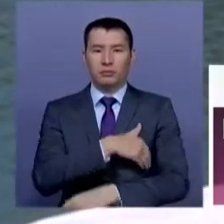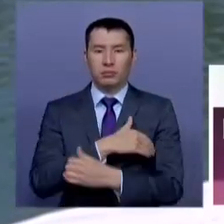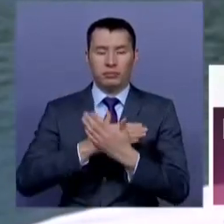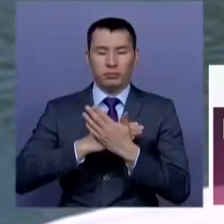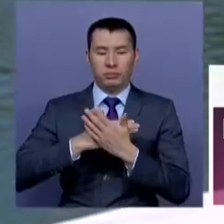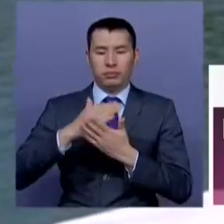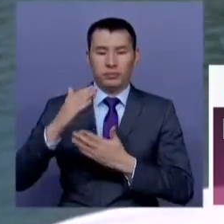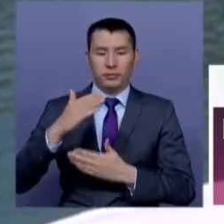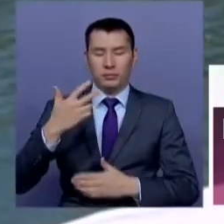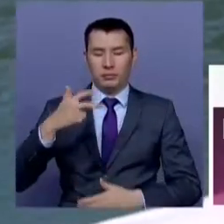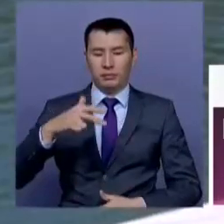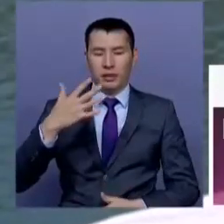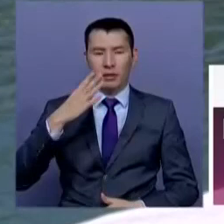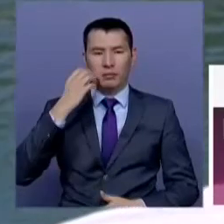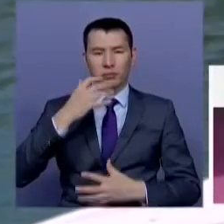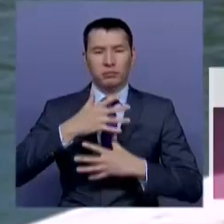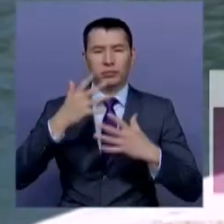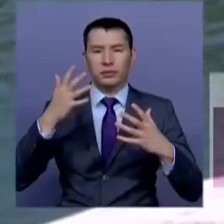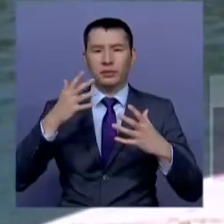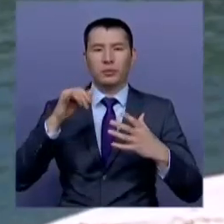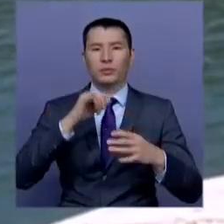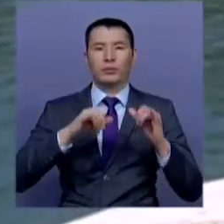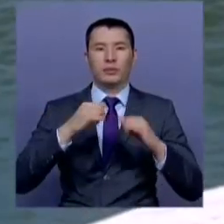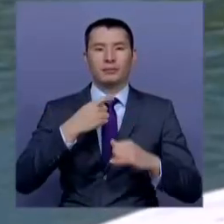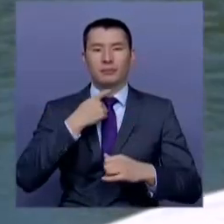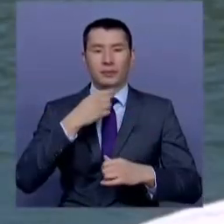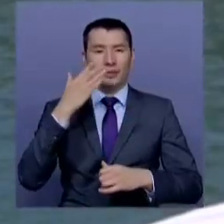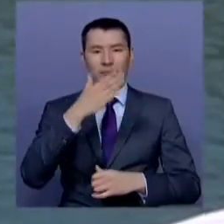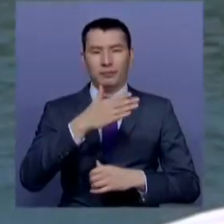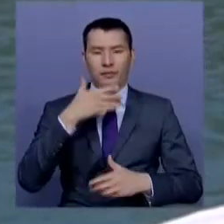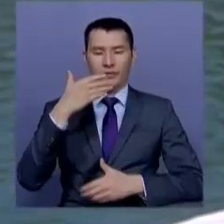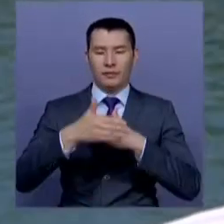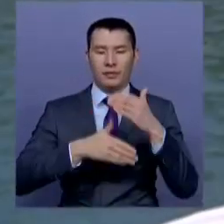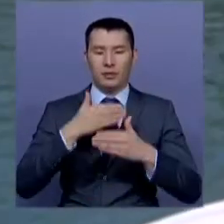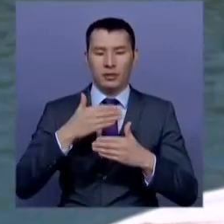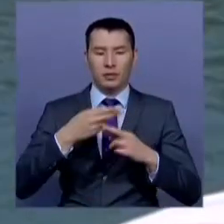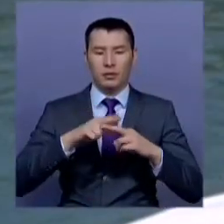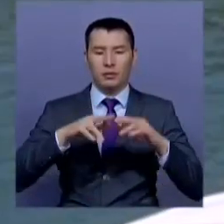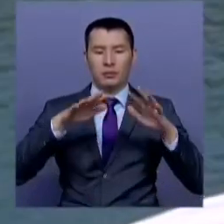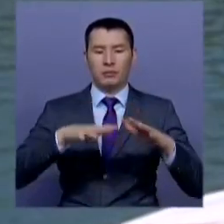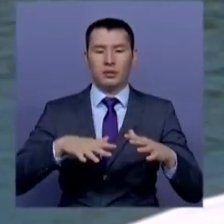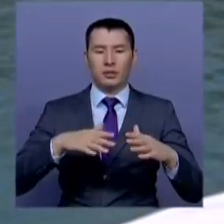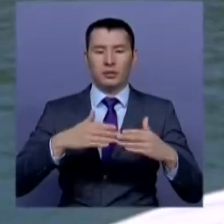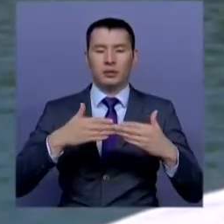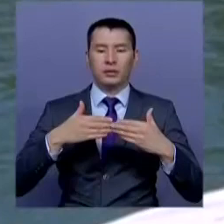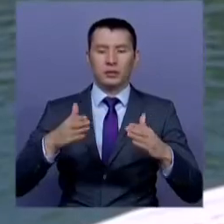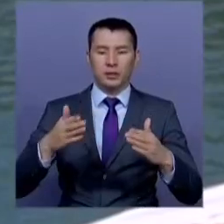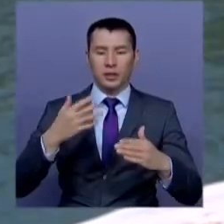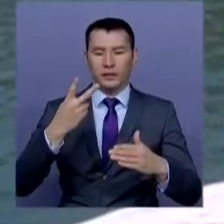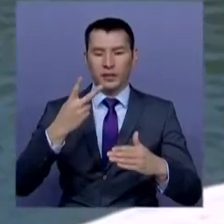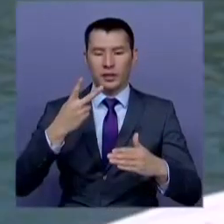градусов жары. Многие алматинцы с удовольствием купаются в озере Сайран. Тут для отдыхающих открыты 2 разрешительные